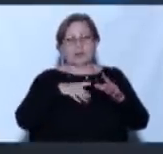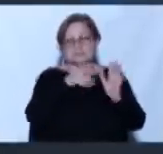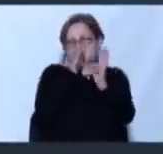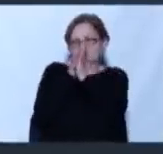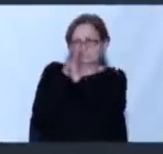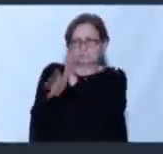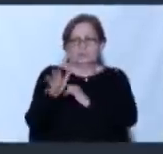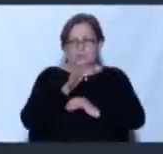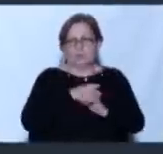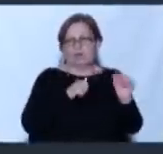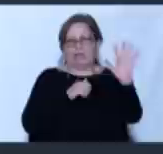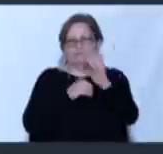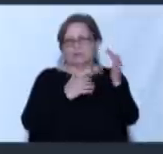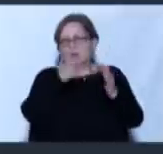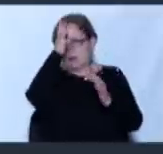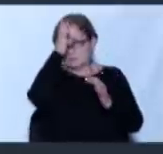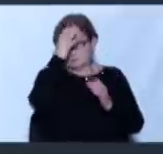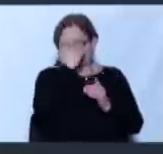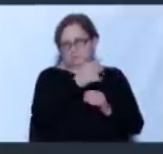და სწორედ ამ განათლების